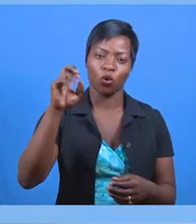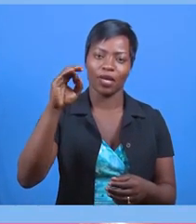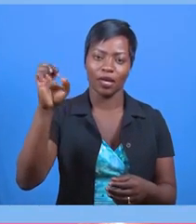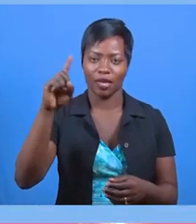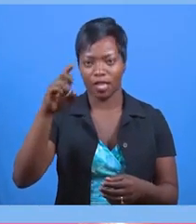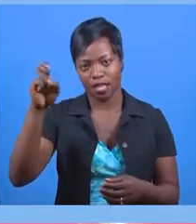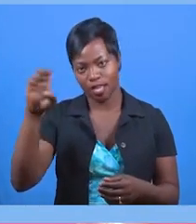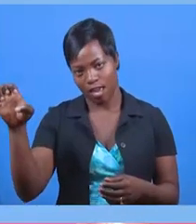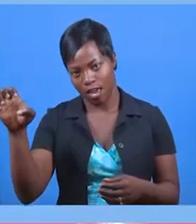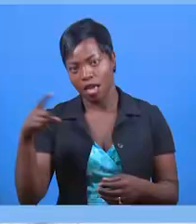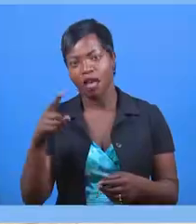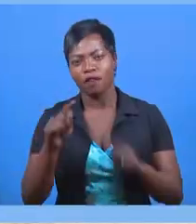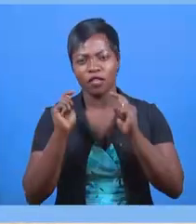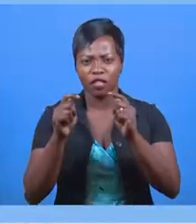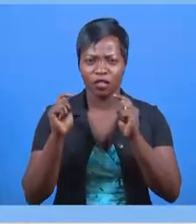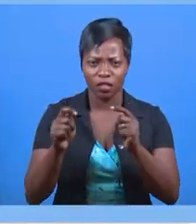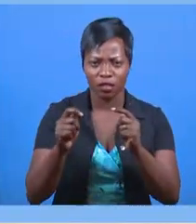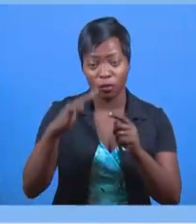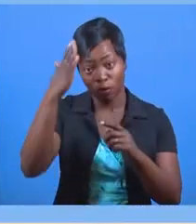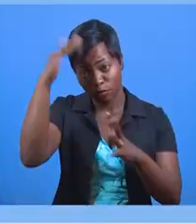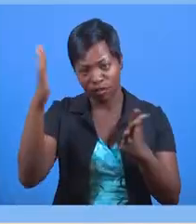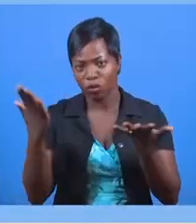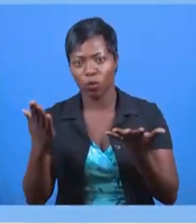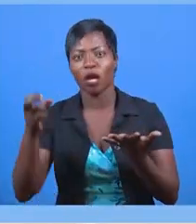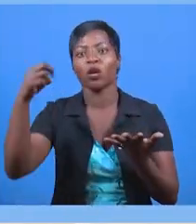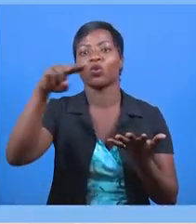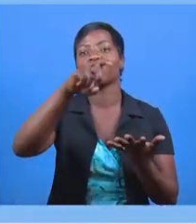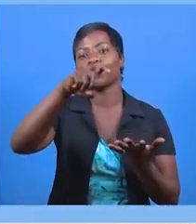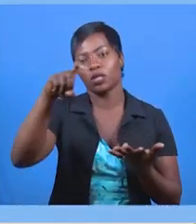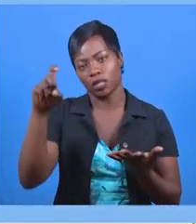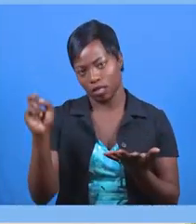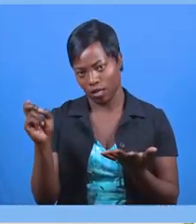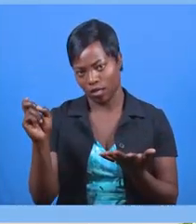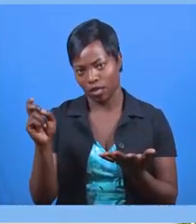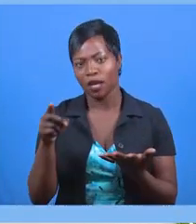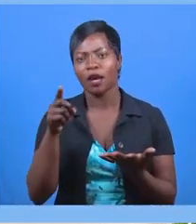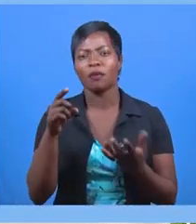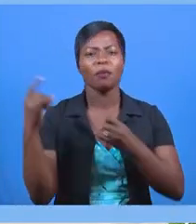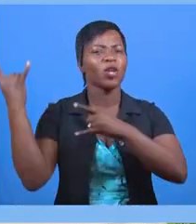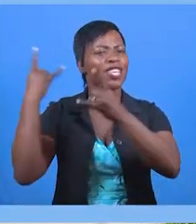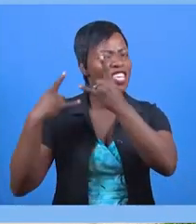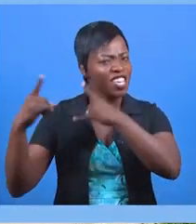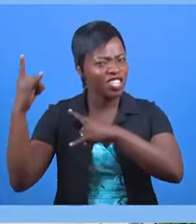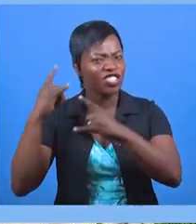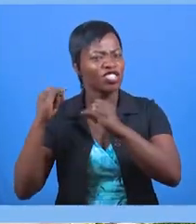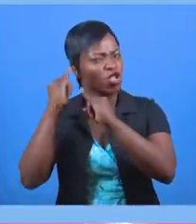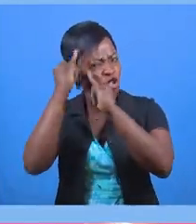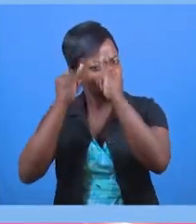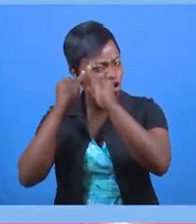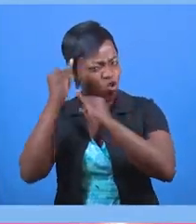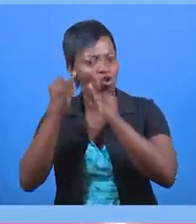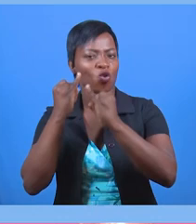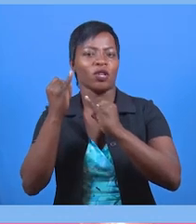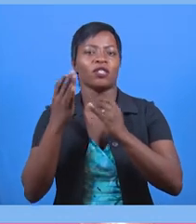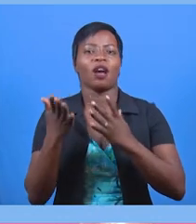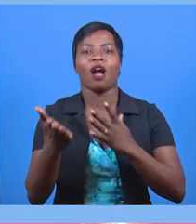ndinodzidzisa pa University of Zimbabwe, mu Department of History, Heritage and Knowledge Systems,